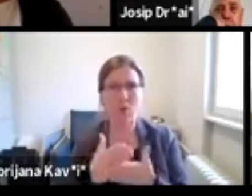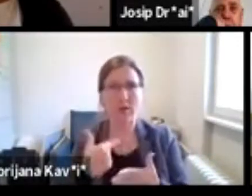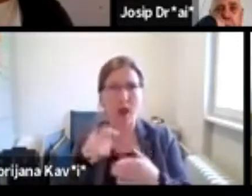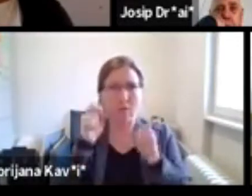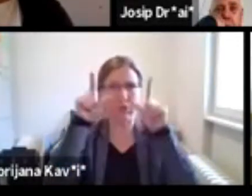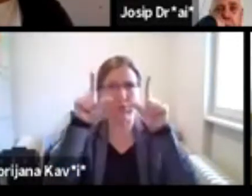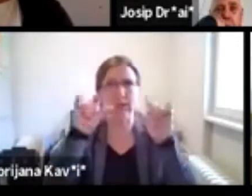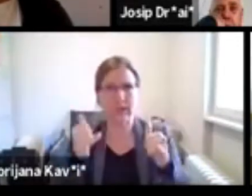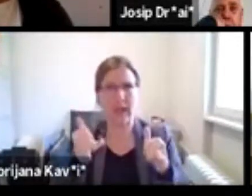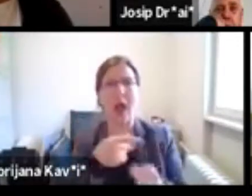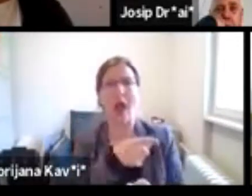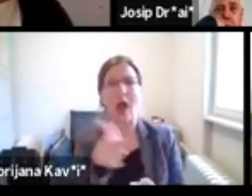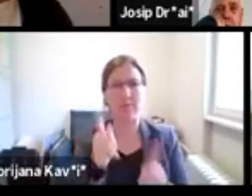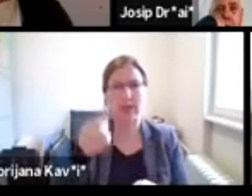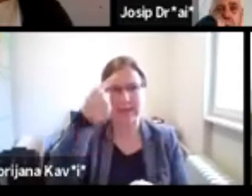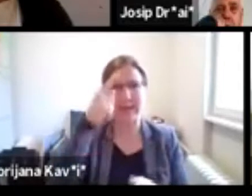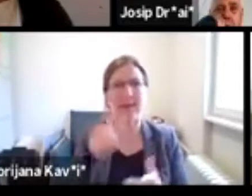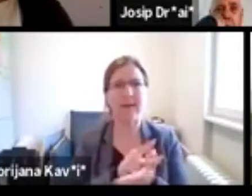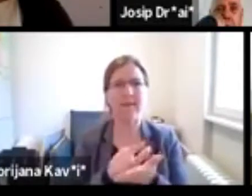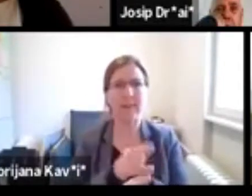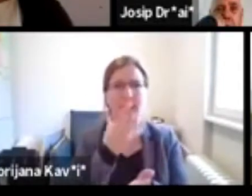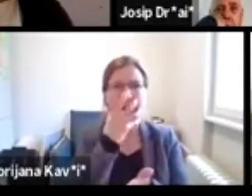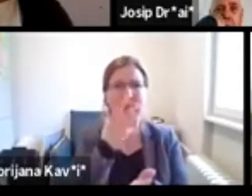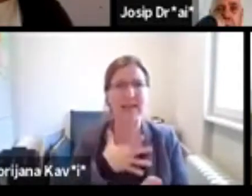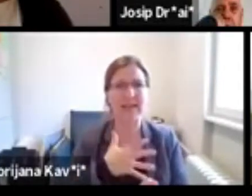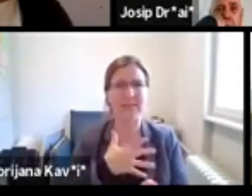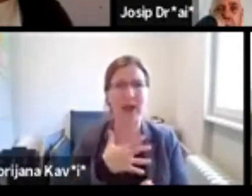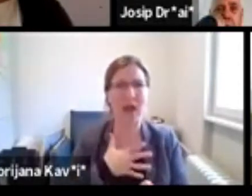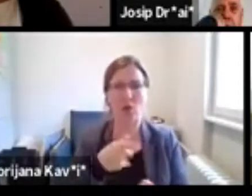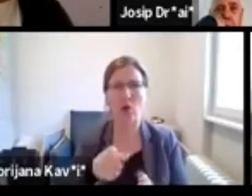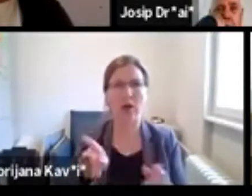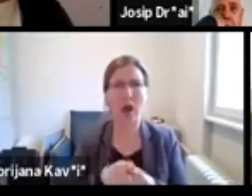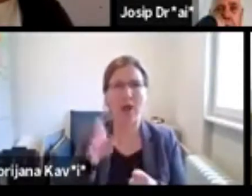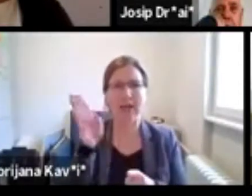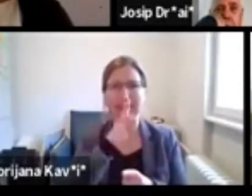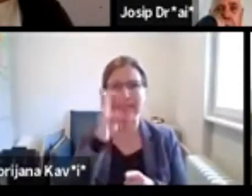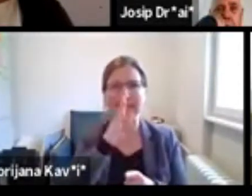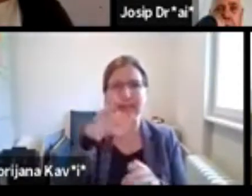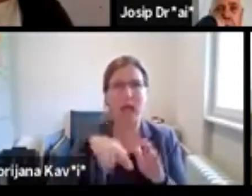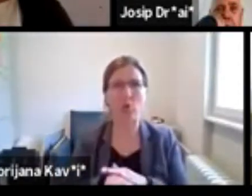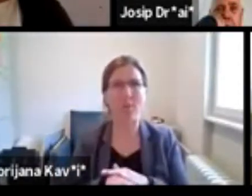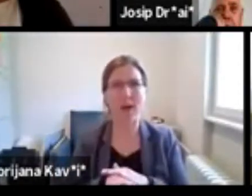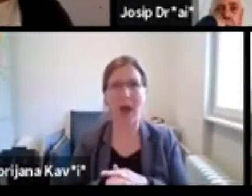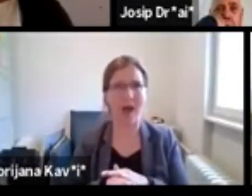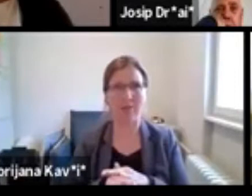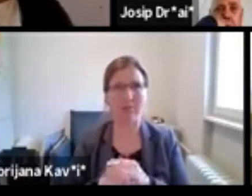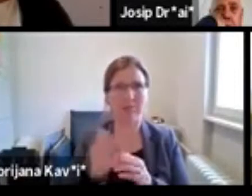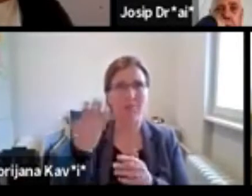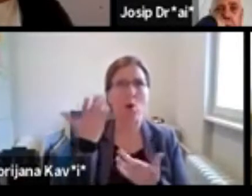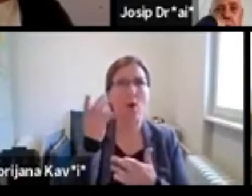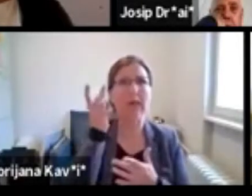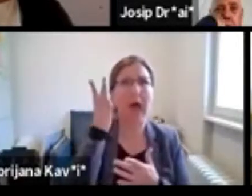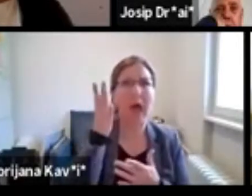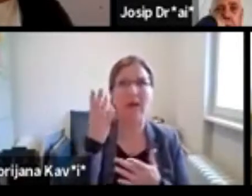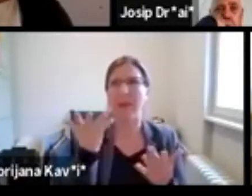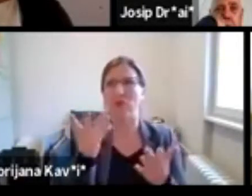znati da dok ste na respiratoru ste u crnoj rupi. Nema dana, nema vremena, nema ničega osim kad vas bude